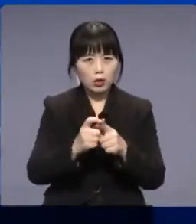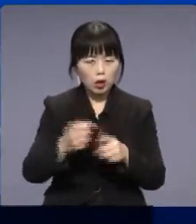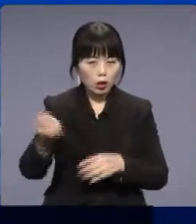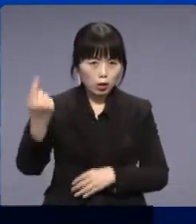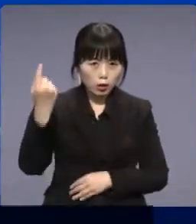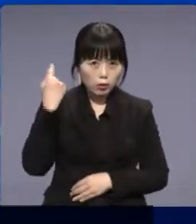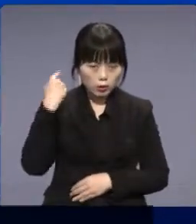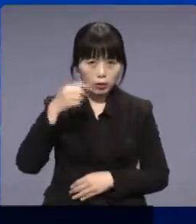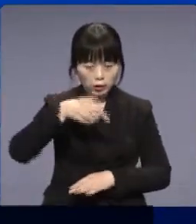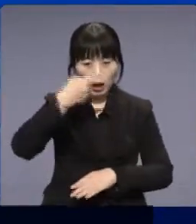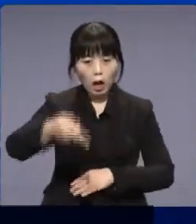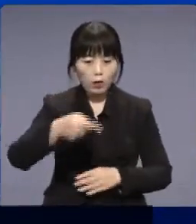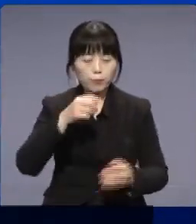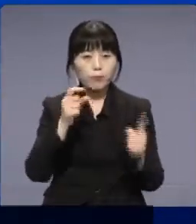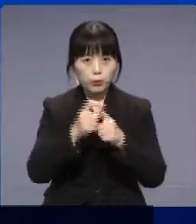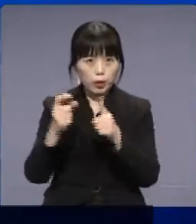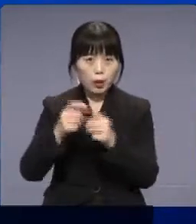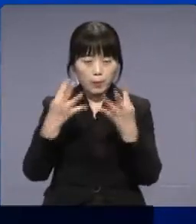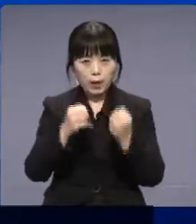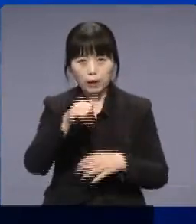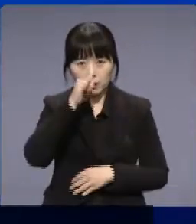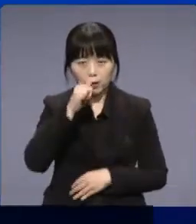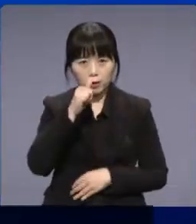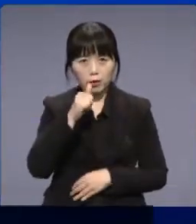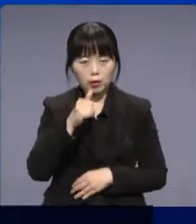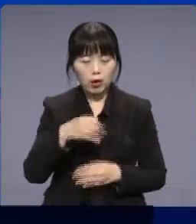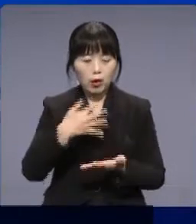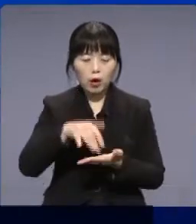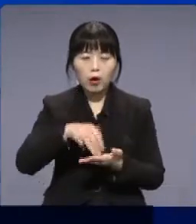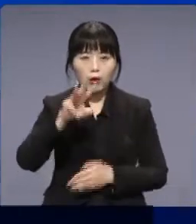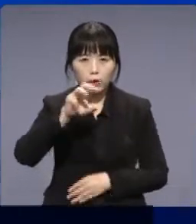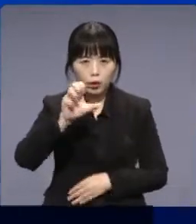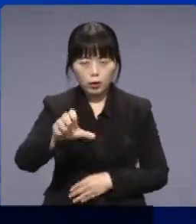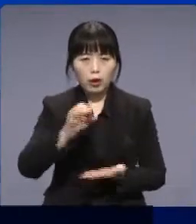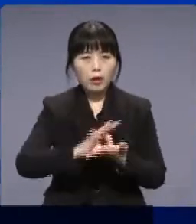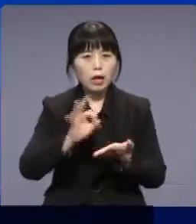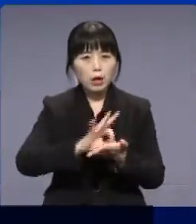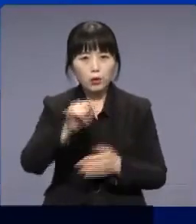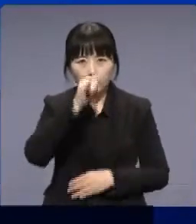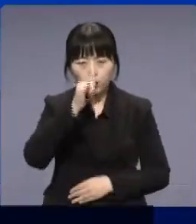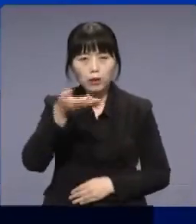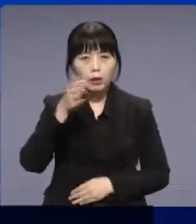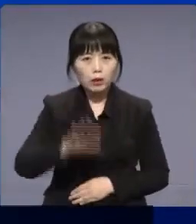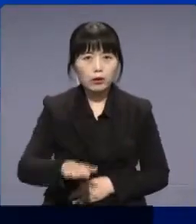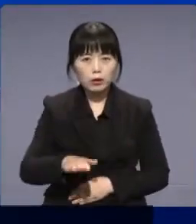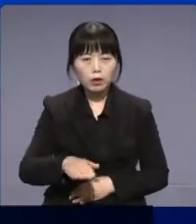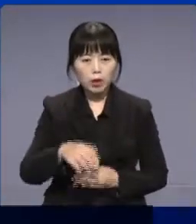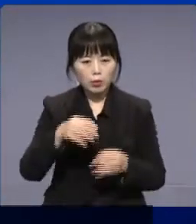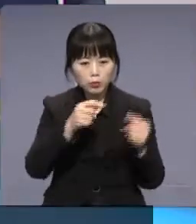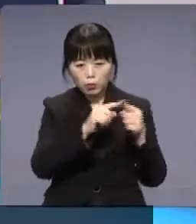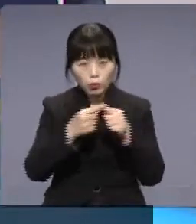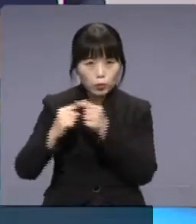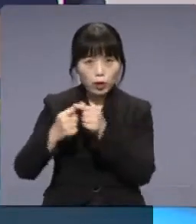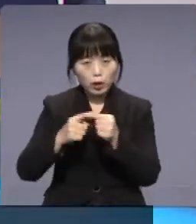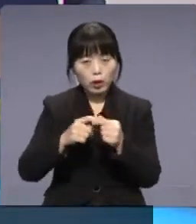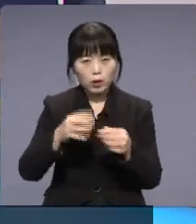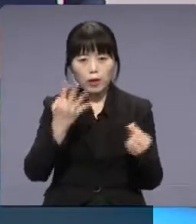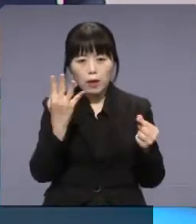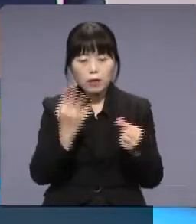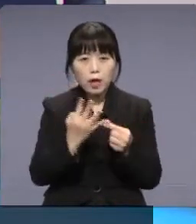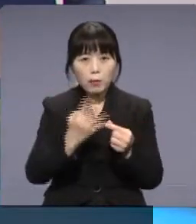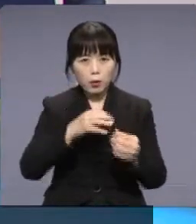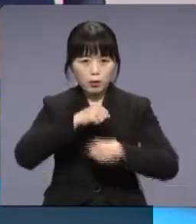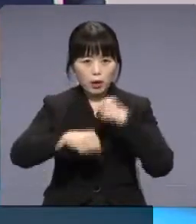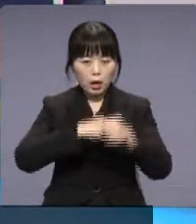뒷문장에도 많이 나왔습니다. 언론 분석에 따르면 한 35차례 세 번 분들이 있는 것 같은데 그리고 문장들 보니까 네 번 연속 자유라는